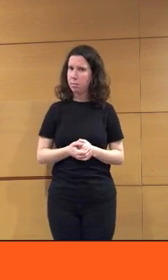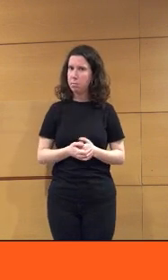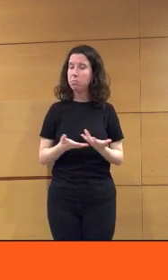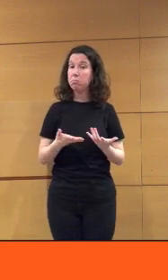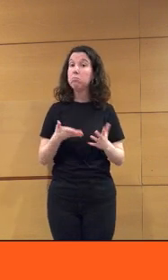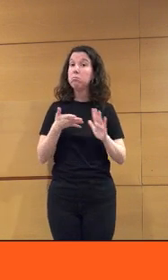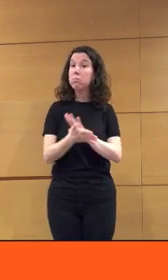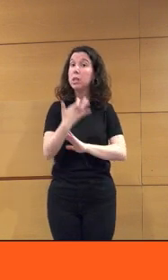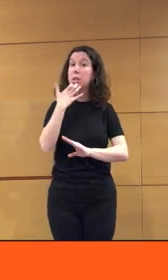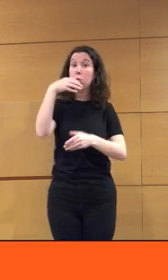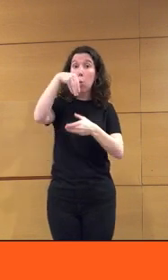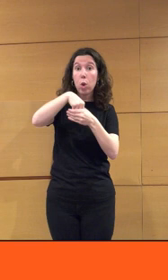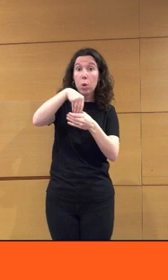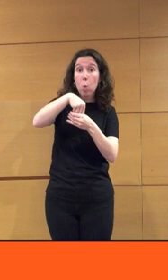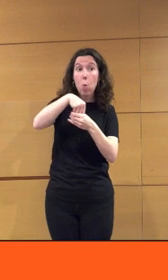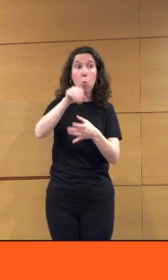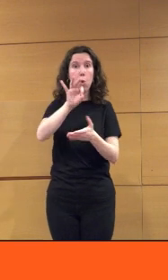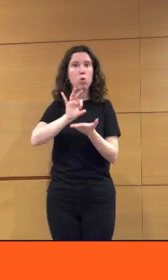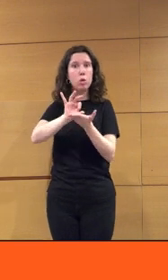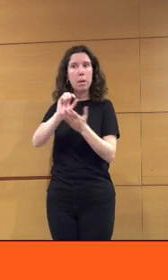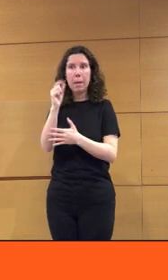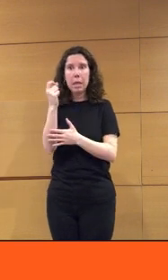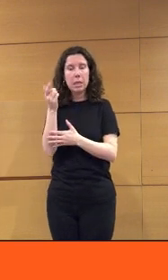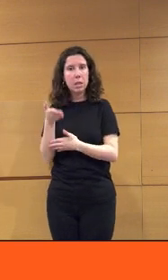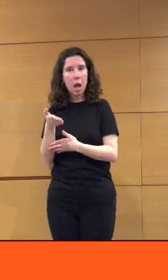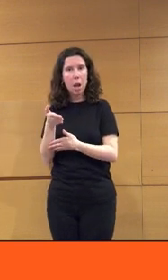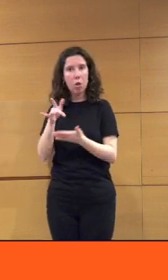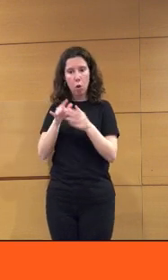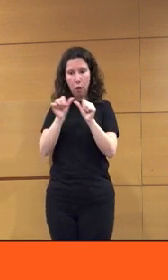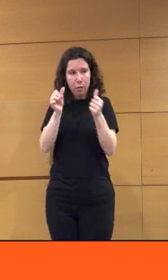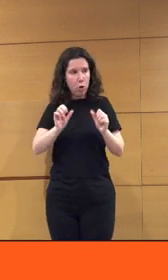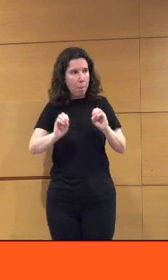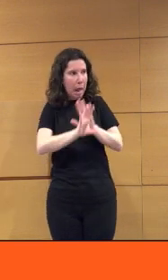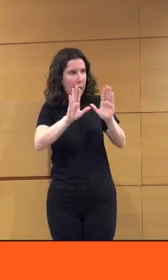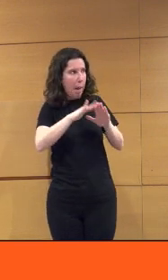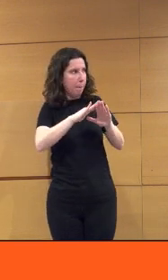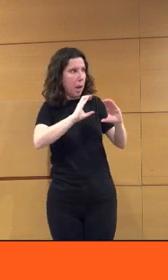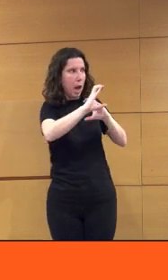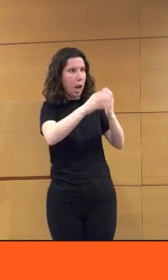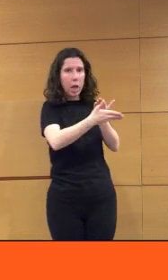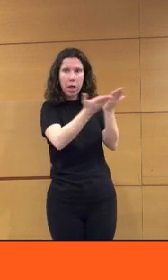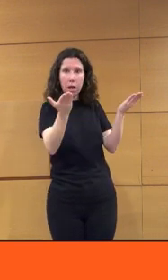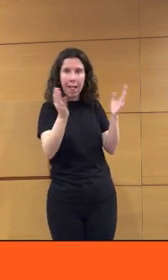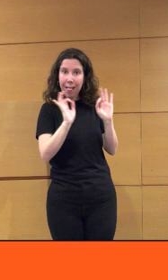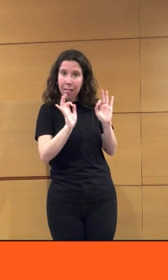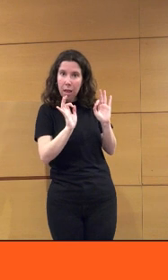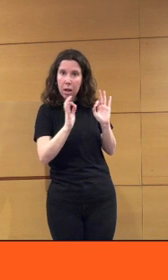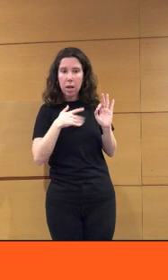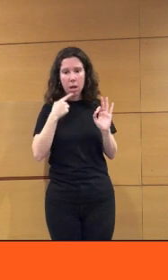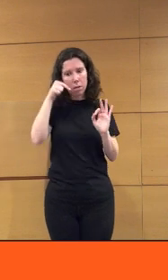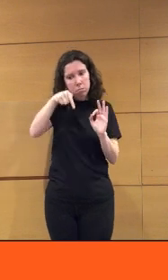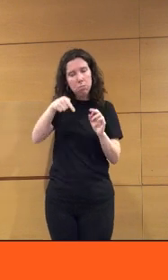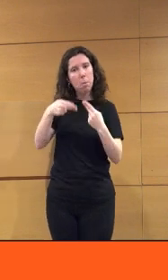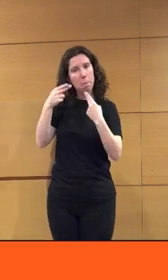aquells continguts, aquells serveis digitals, no els posem de manera entenedora per a la ciutadania, ja estem creant aquí una barrera,